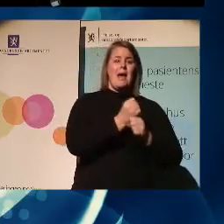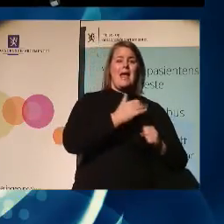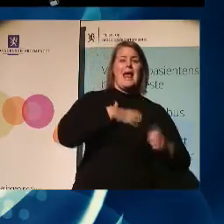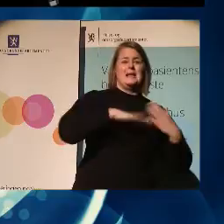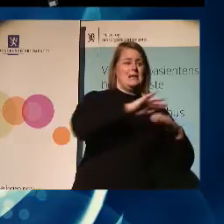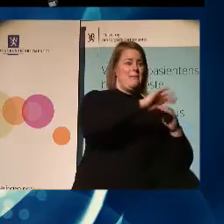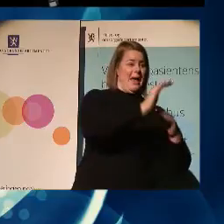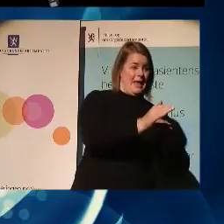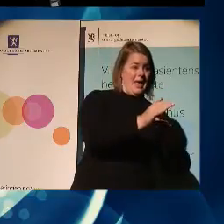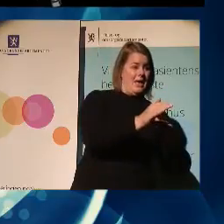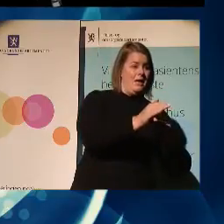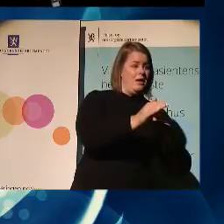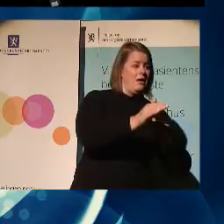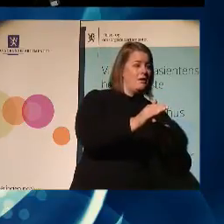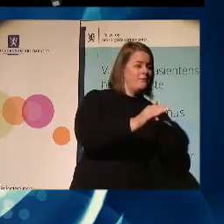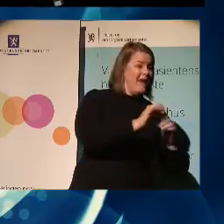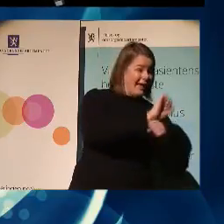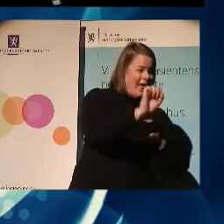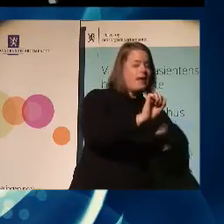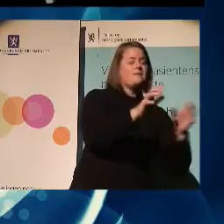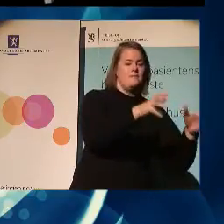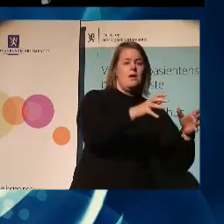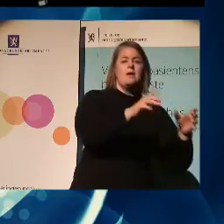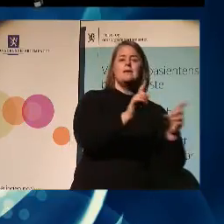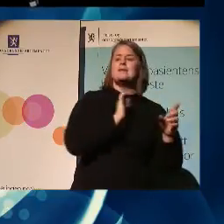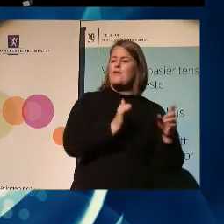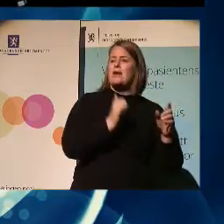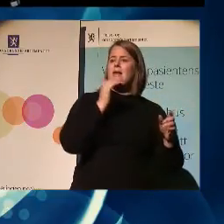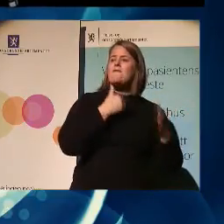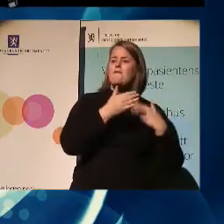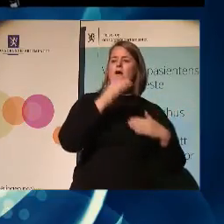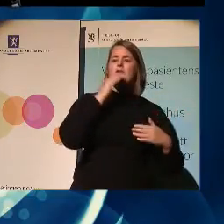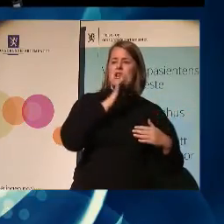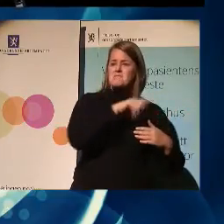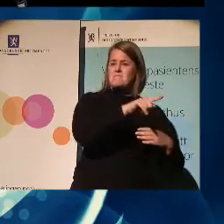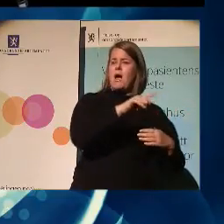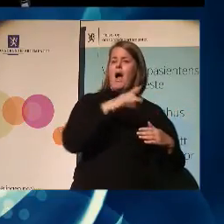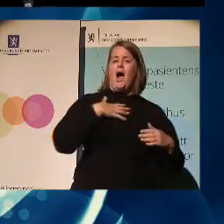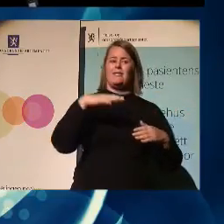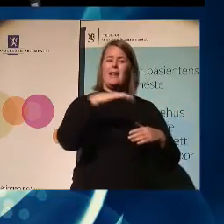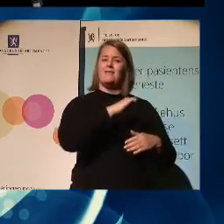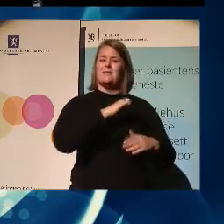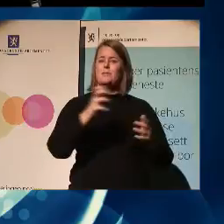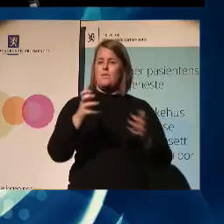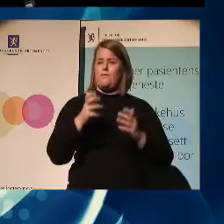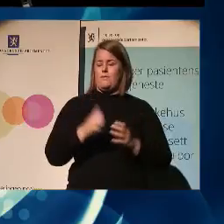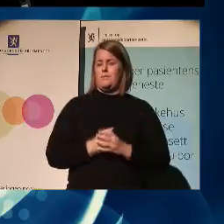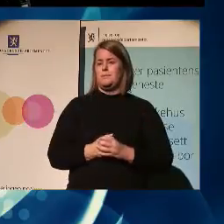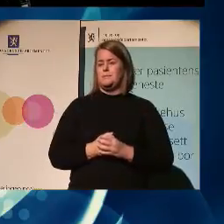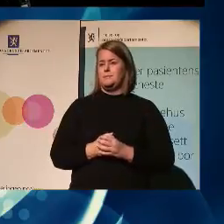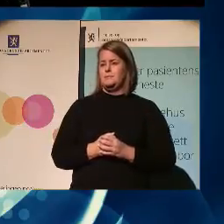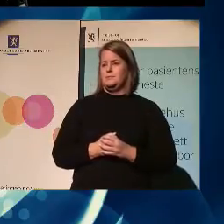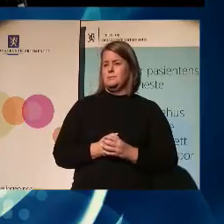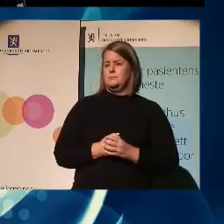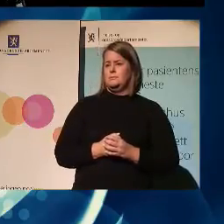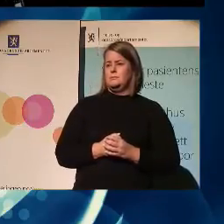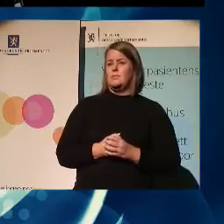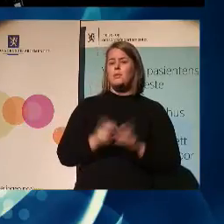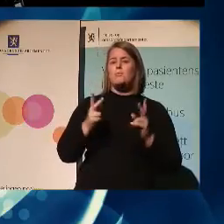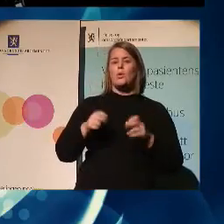fagfolk hvis du trenger det. Det var et tankekors for meg når jeg hørte om brukerstyrt seng